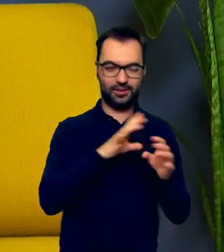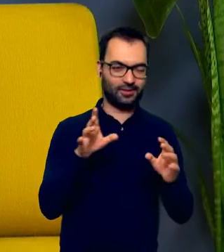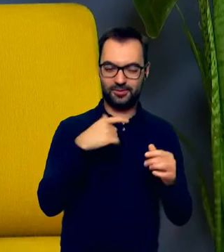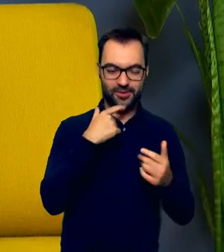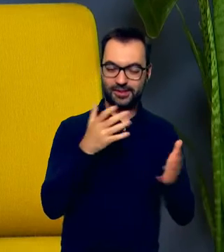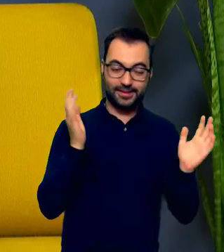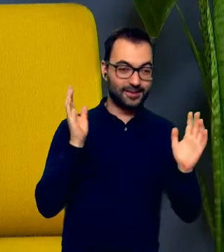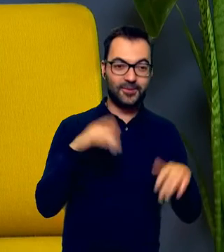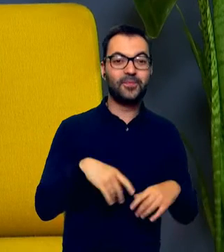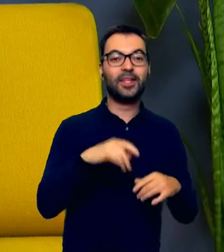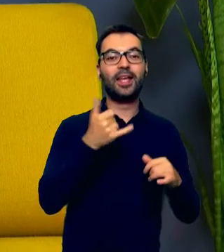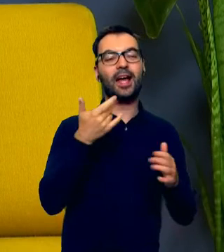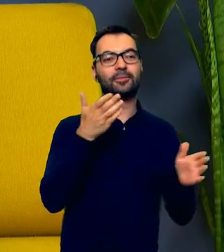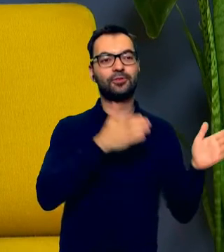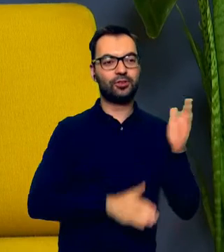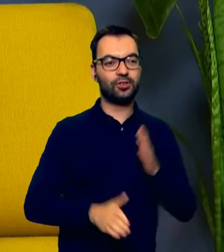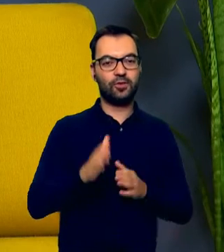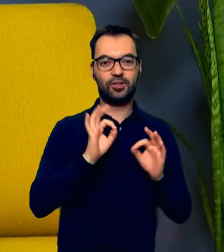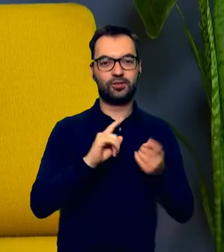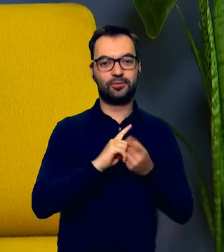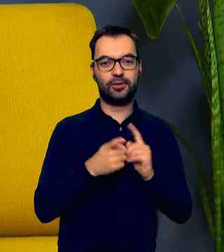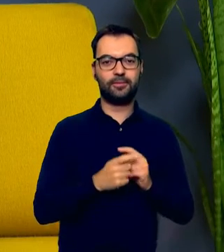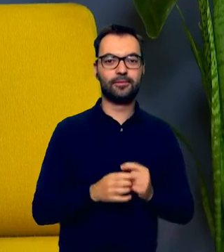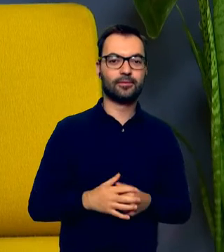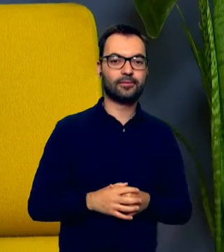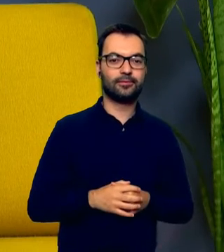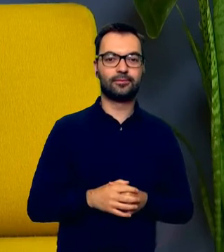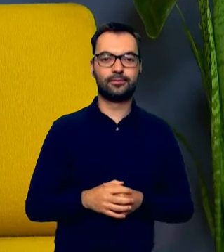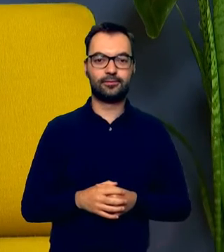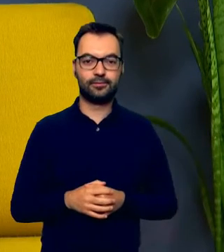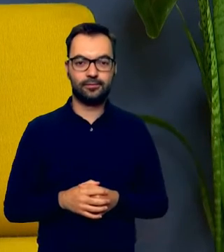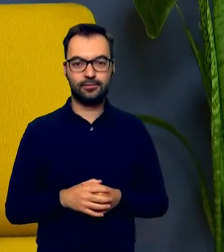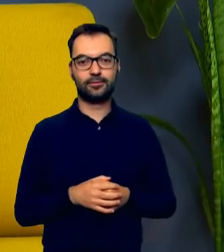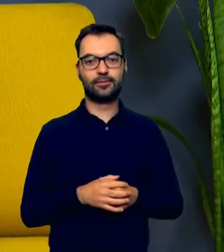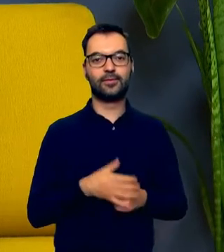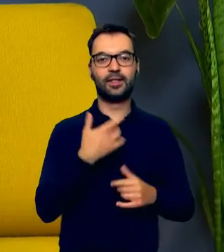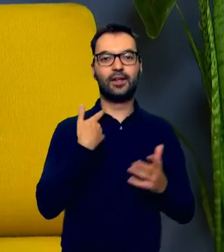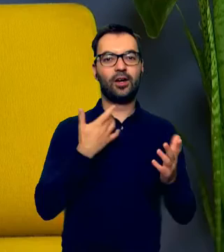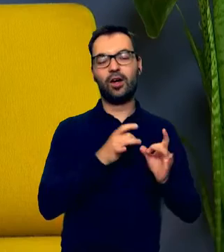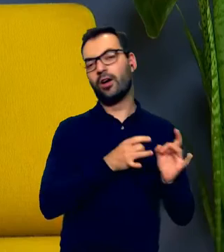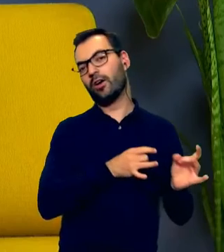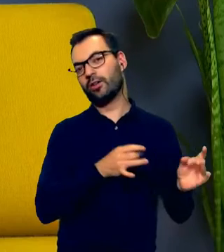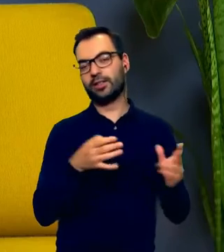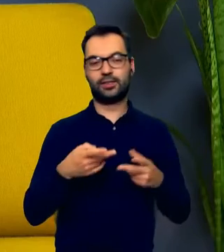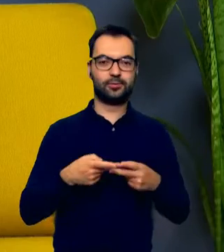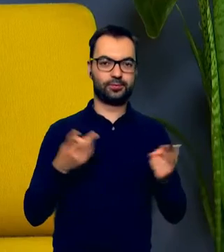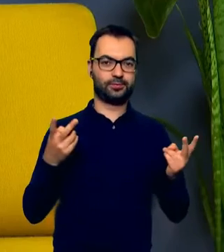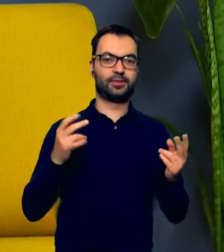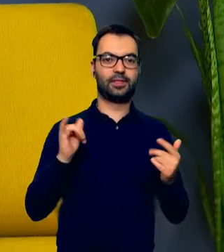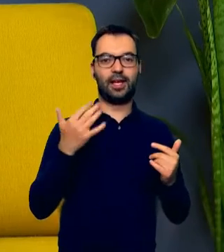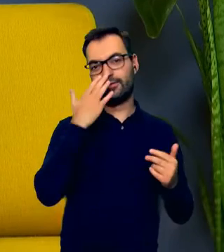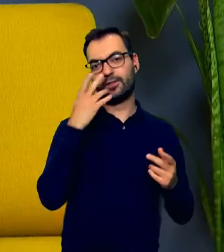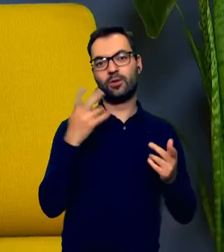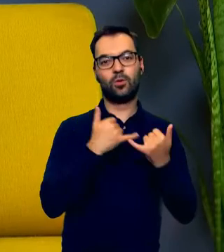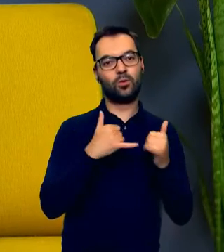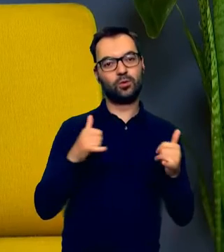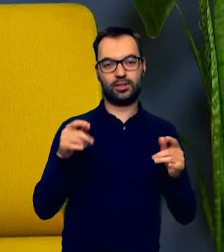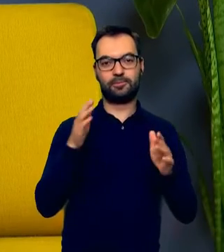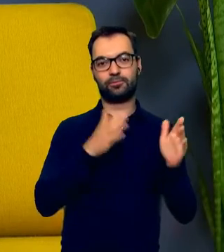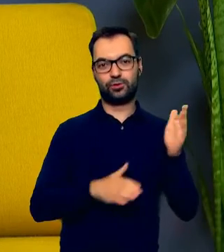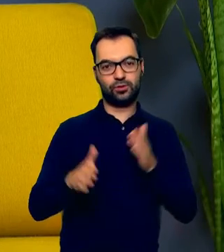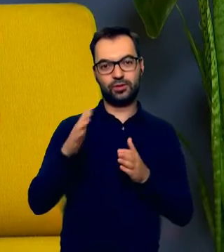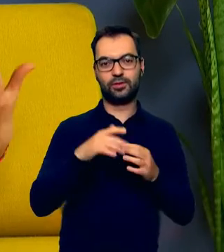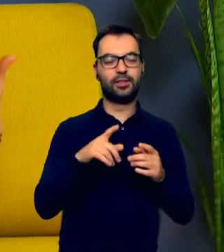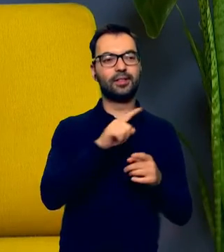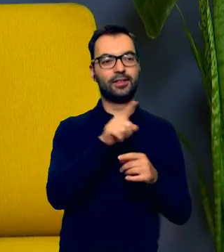tym. Jak się przygotowywałyście do naszego dzisiejszego spotkania? Albo i chciałam od razu jakby ujawnić, jak różnie przygotowywałyście się, żeby podkreślić